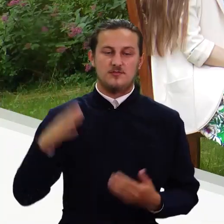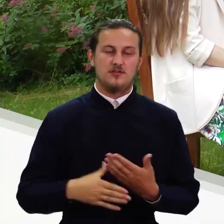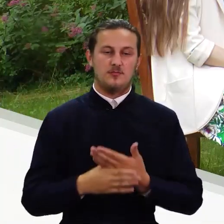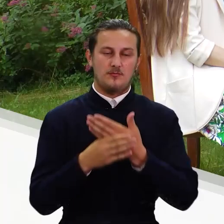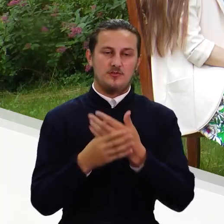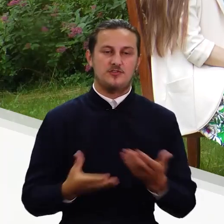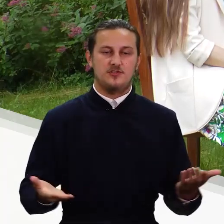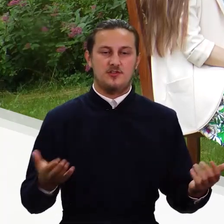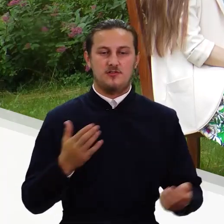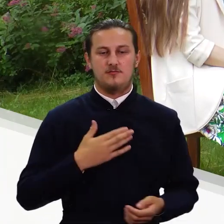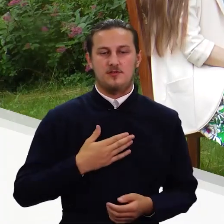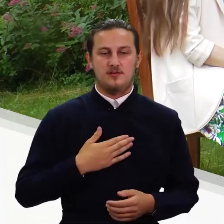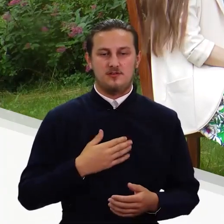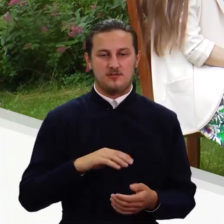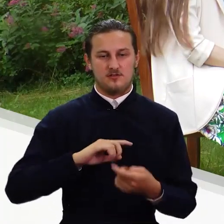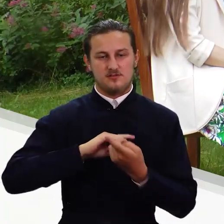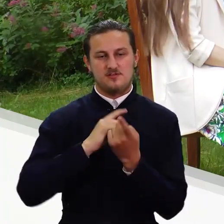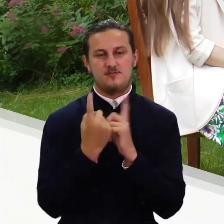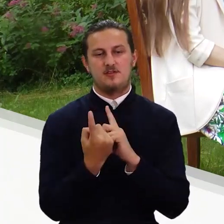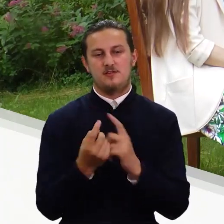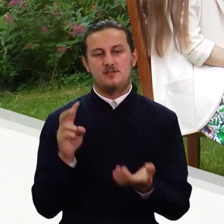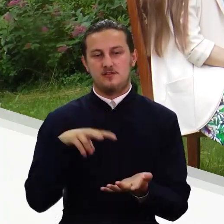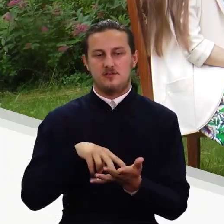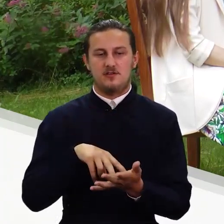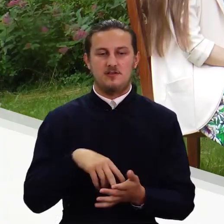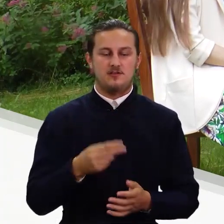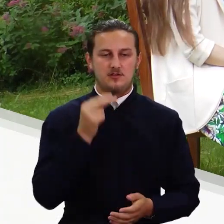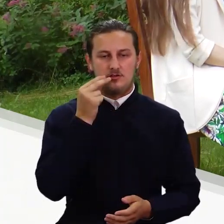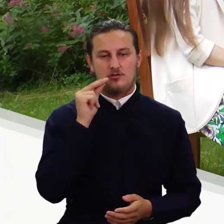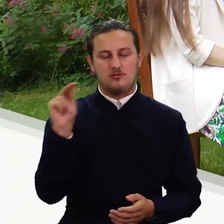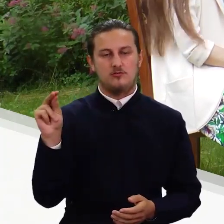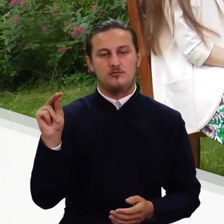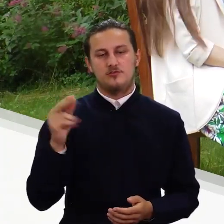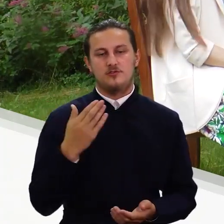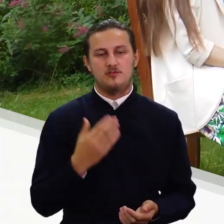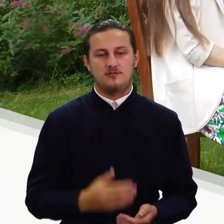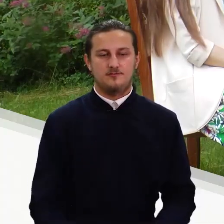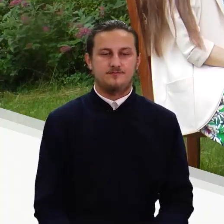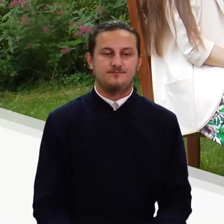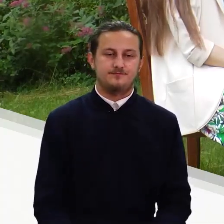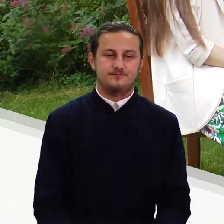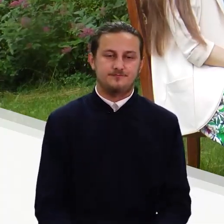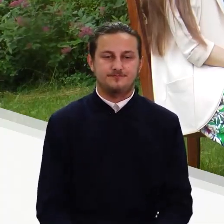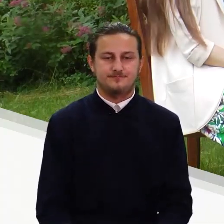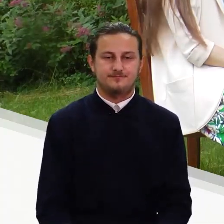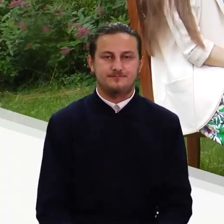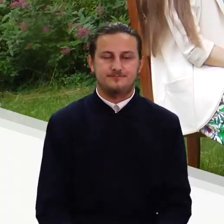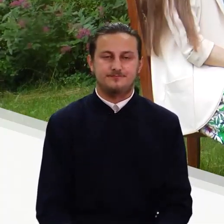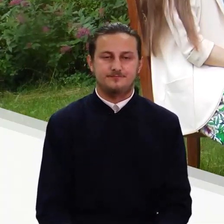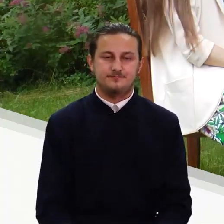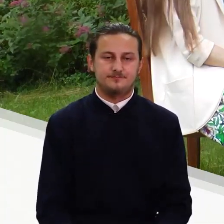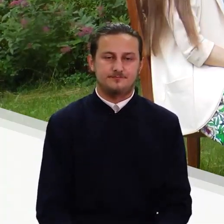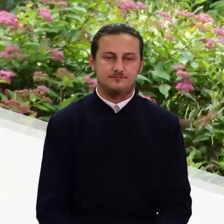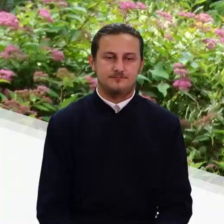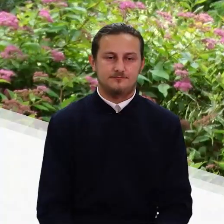людина, я немічна людина, я не маю сил для того». Є така цікава пісня, де є такі слова, що «Дай Ти, Господи, мені сил